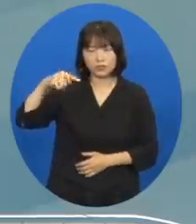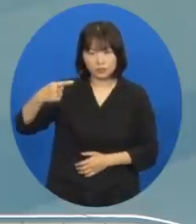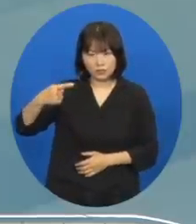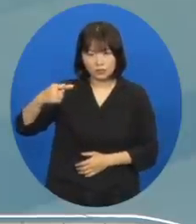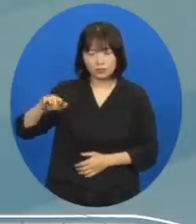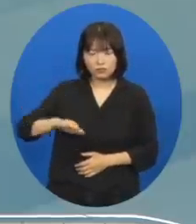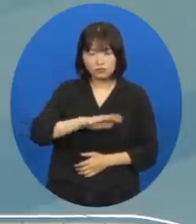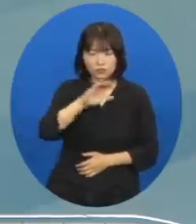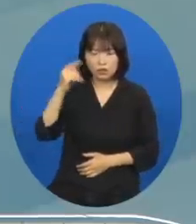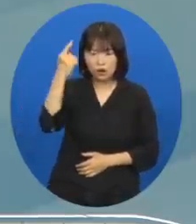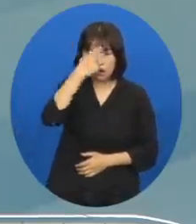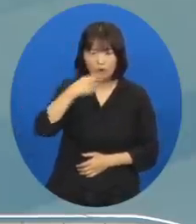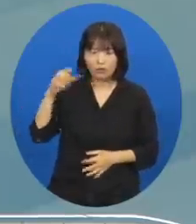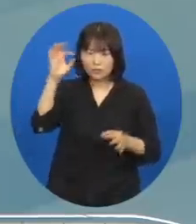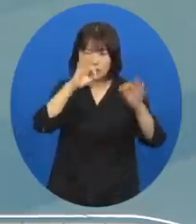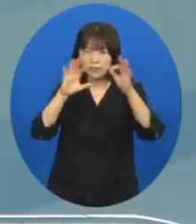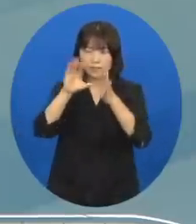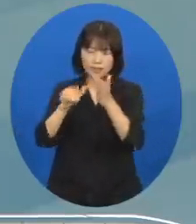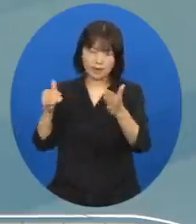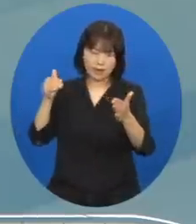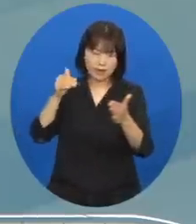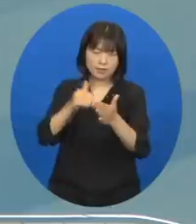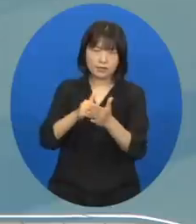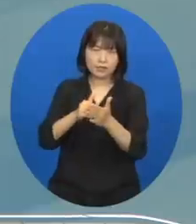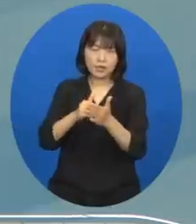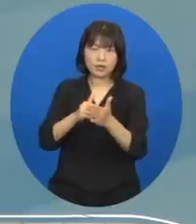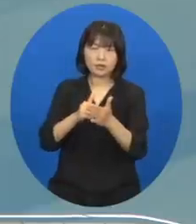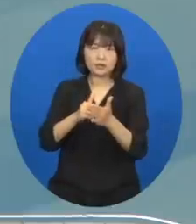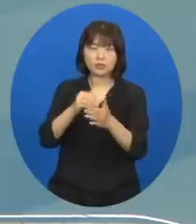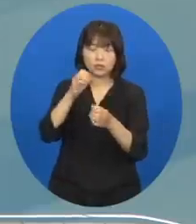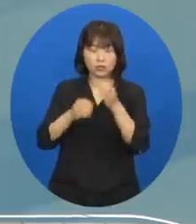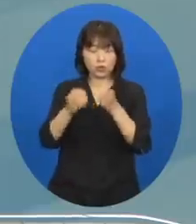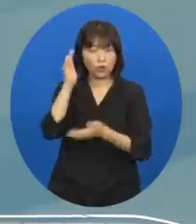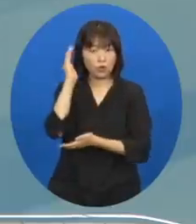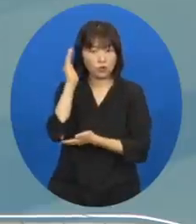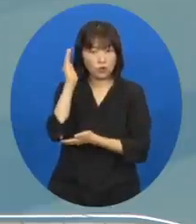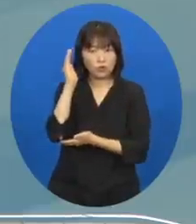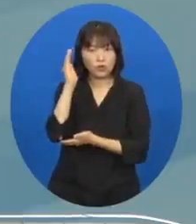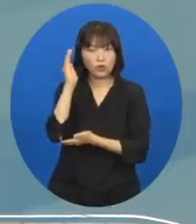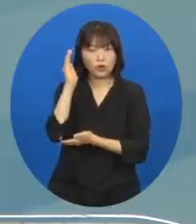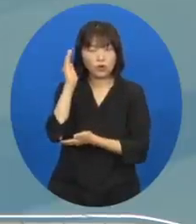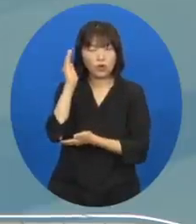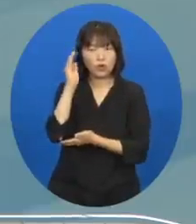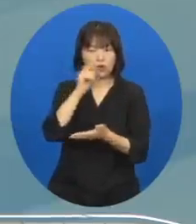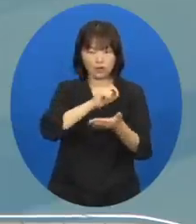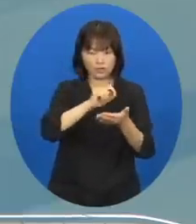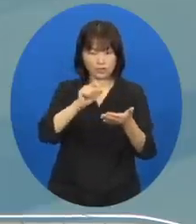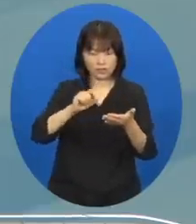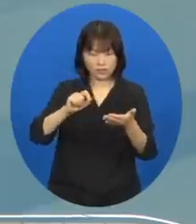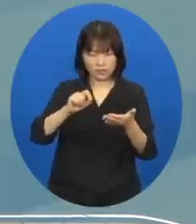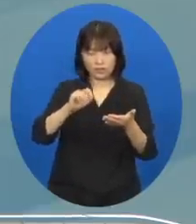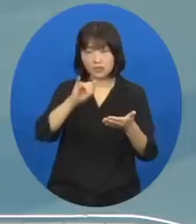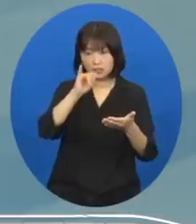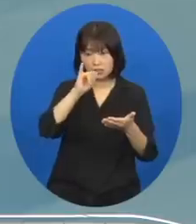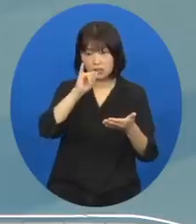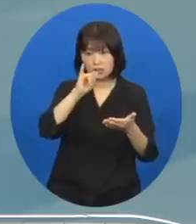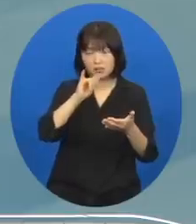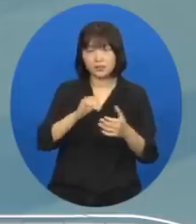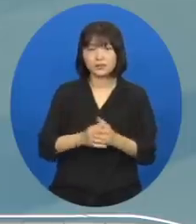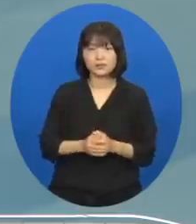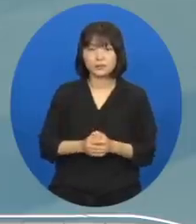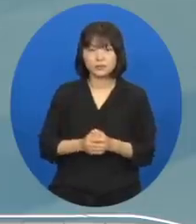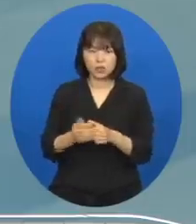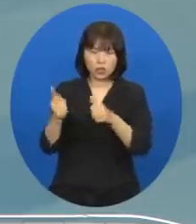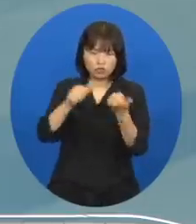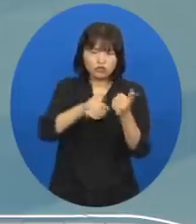우리가 얼굴을 찾을 때까지라는 소설에 이런 대목의 글을 거기 써놓으셨어요.